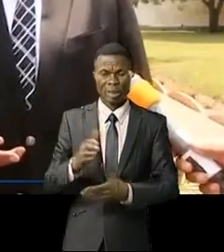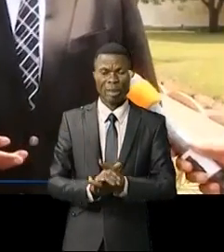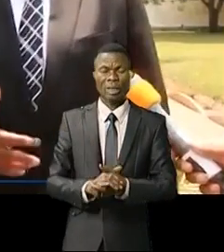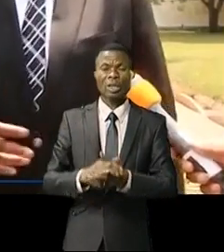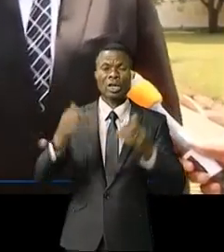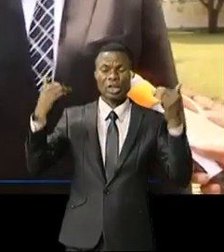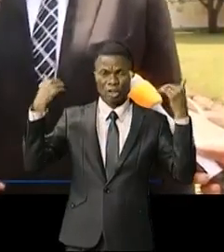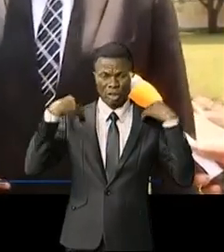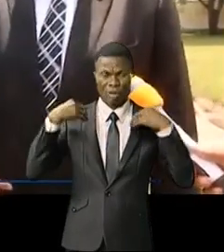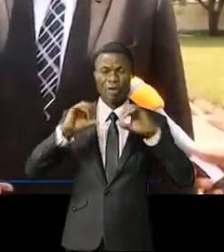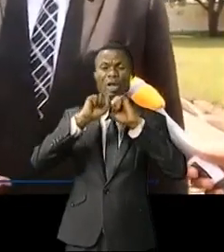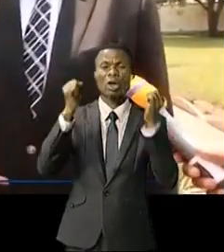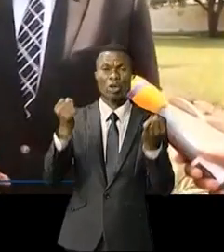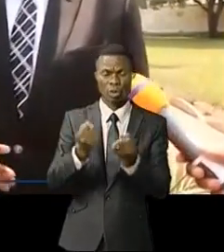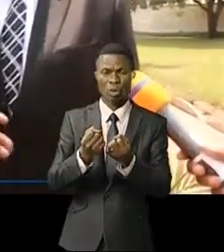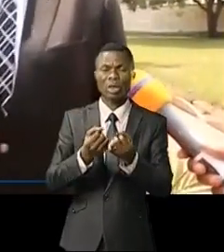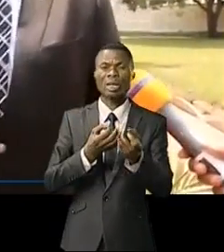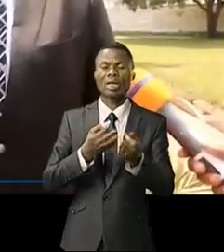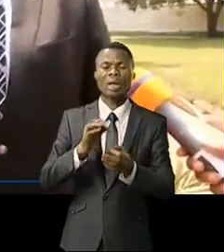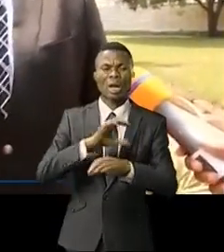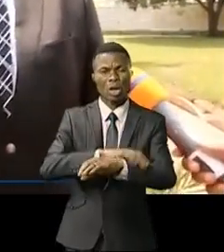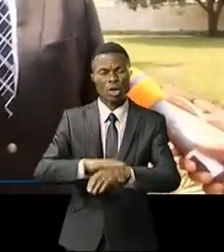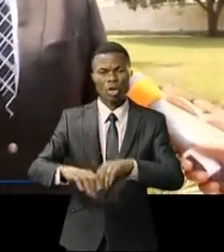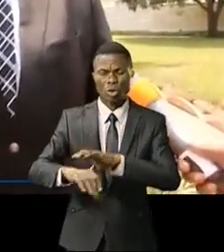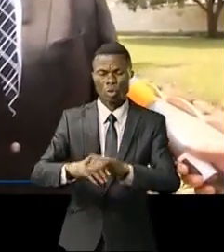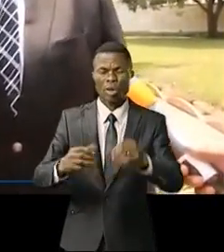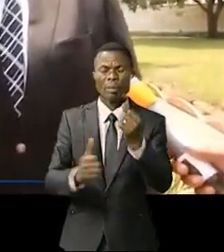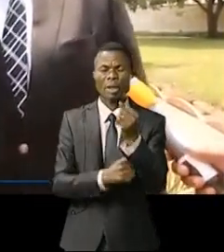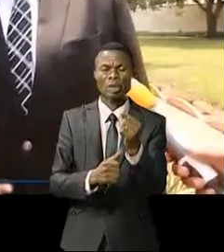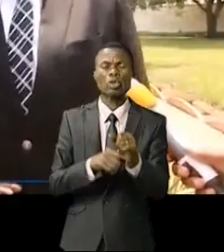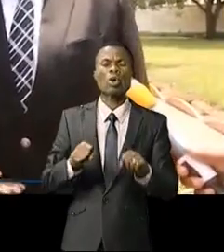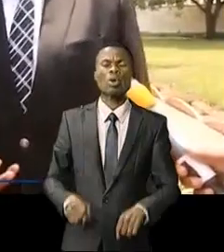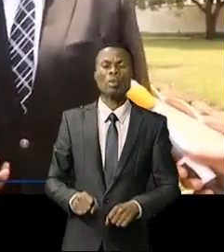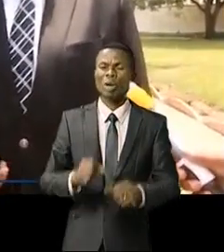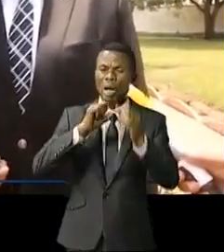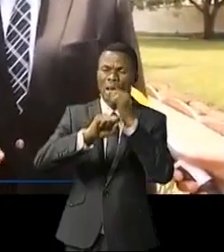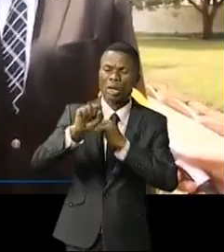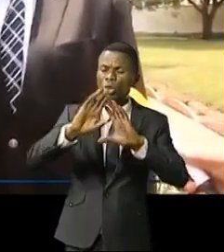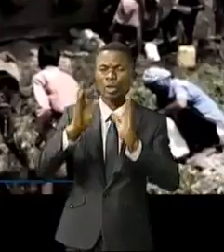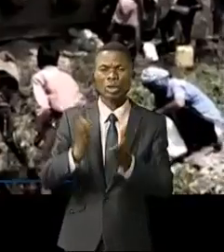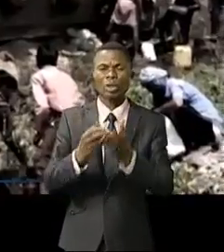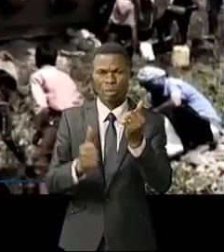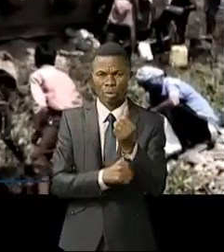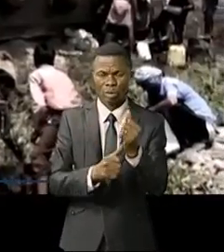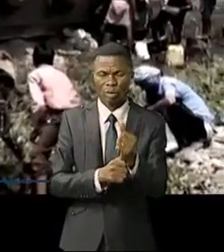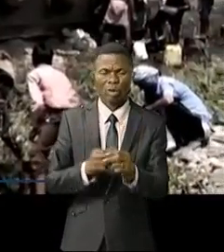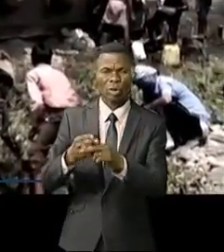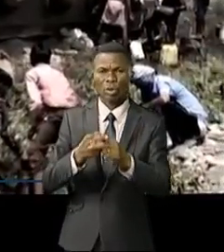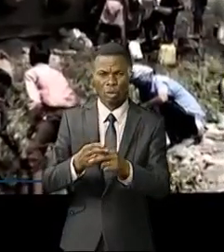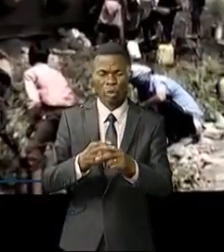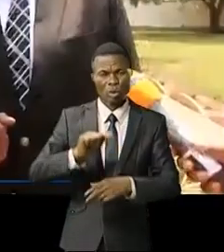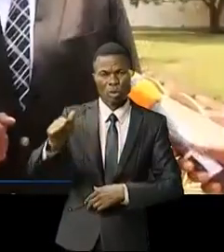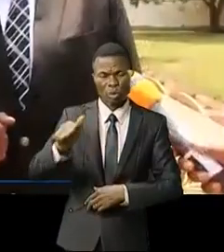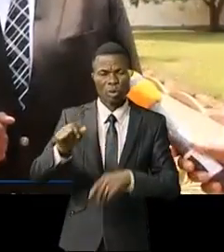SNCC, Fabien Moutombe, a, avant de consoler les familles éprouvées, sensibilisé la population à prendre soin d'elle-même